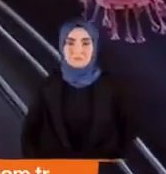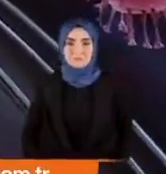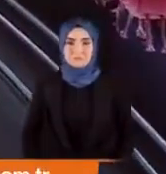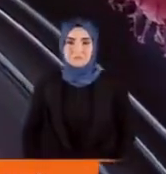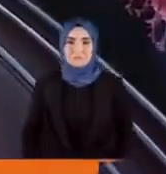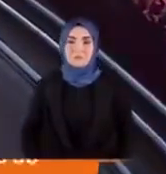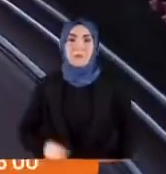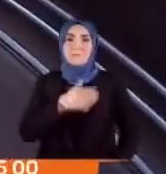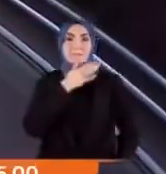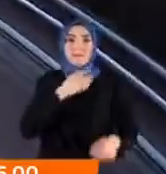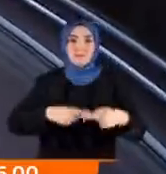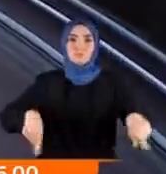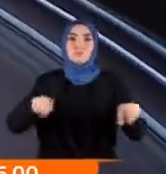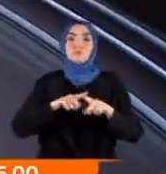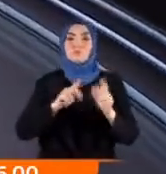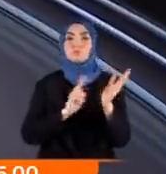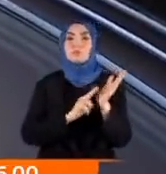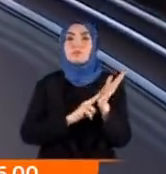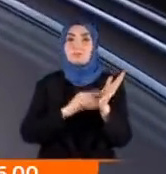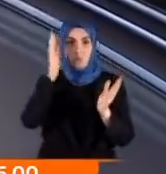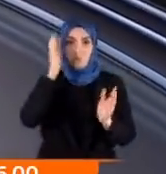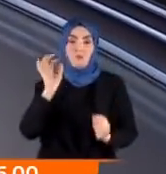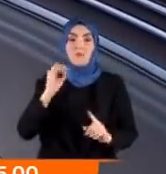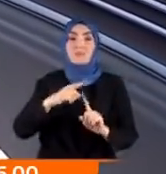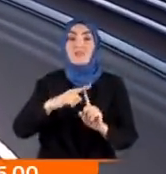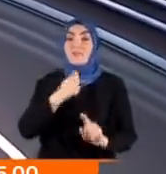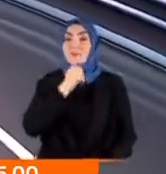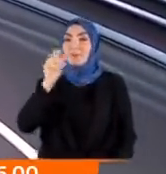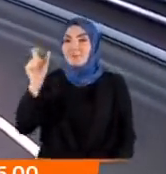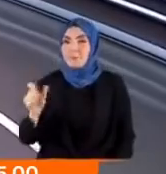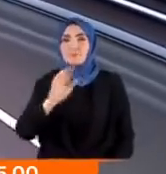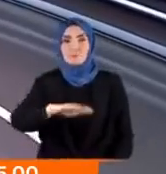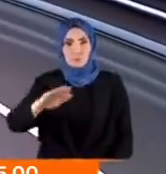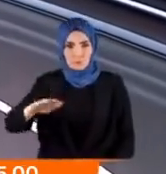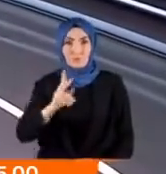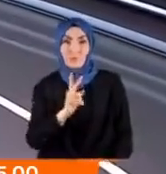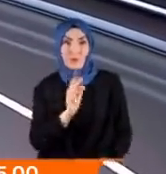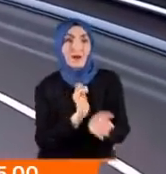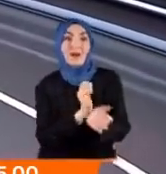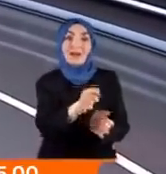ve bilim kurulu üyesi profesör doktor Tevfik Özden çocuklara ve